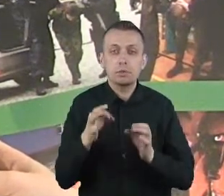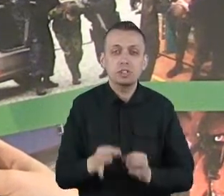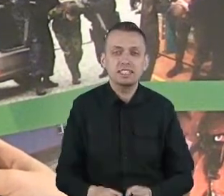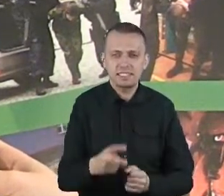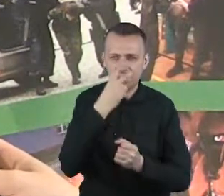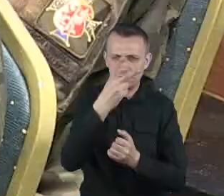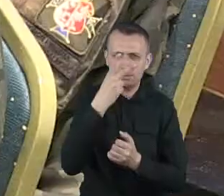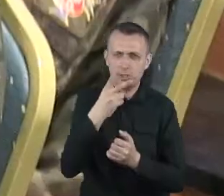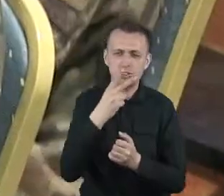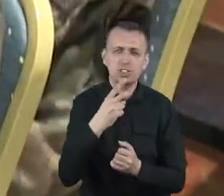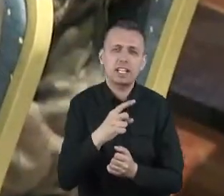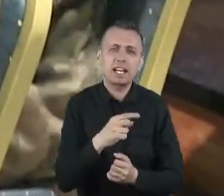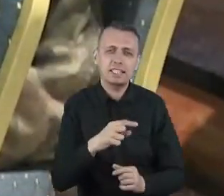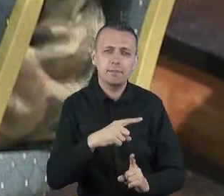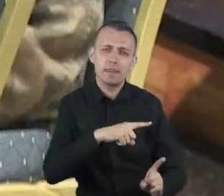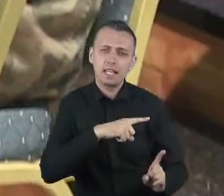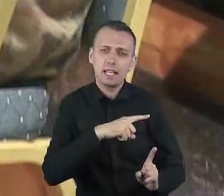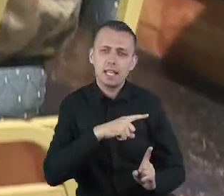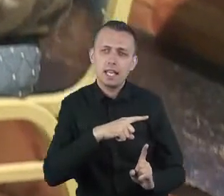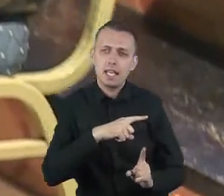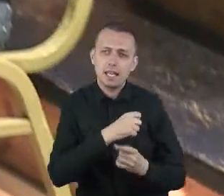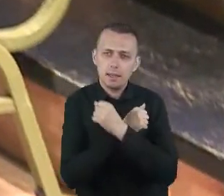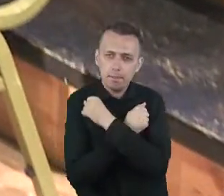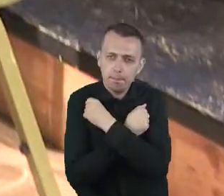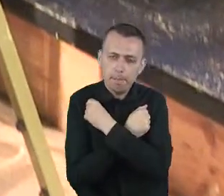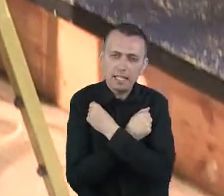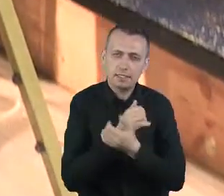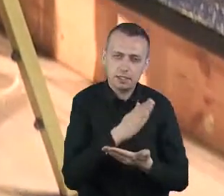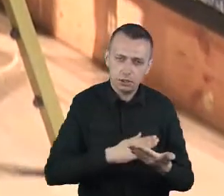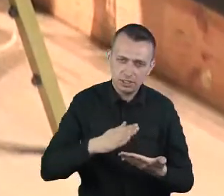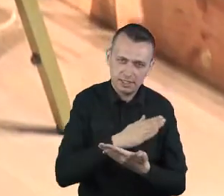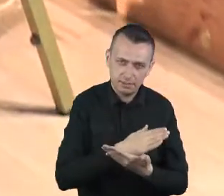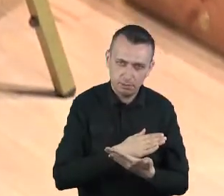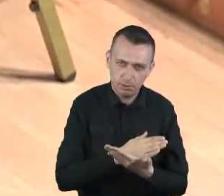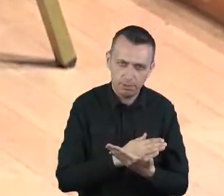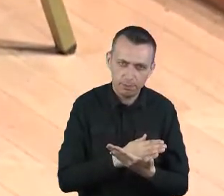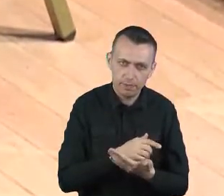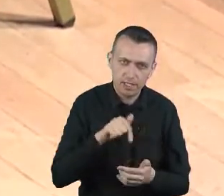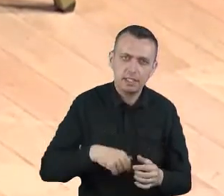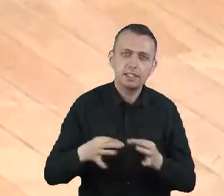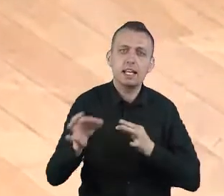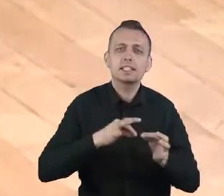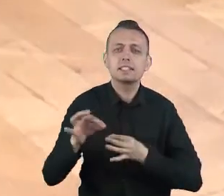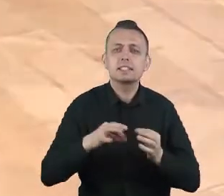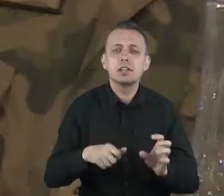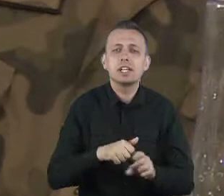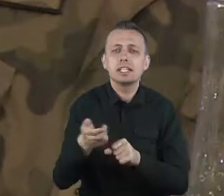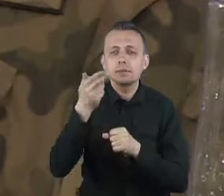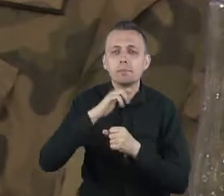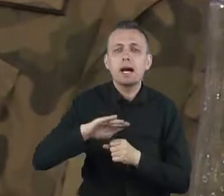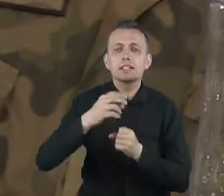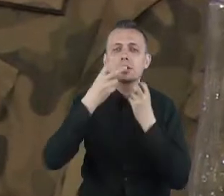patriotyzmu. Oczywiście w nawiązaniu do historii, bo tak należy i od tego nie uciekniemy, wręcz ta historia i ten wątek